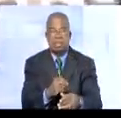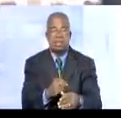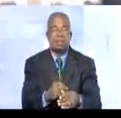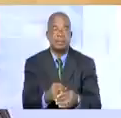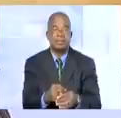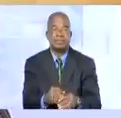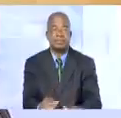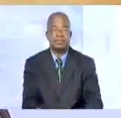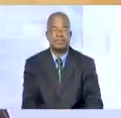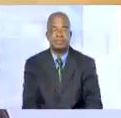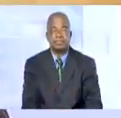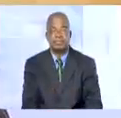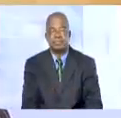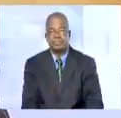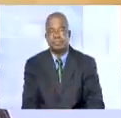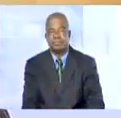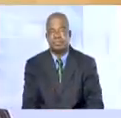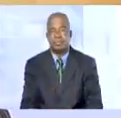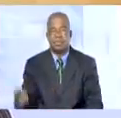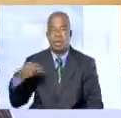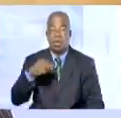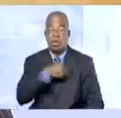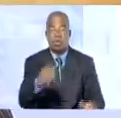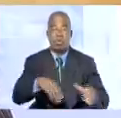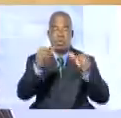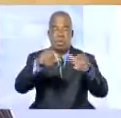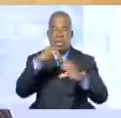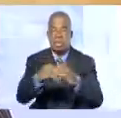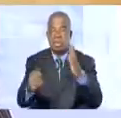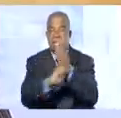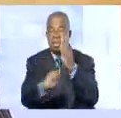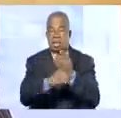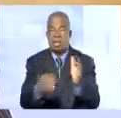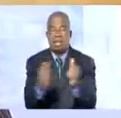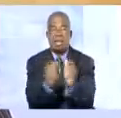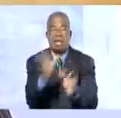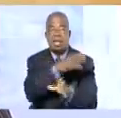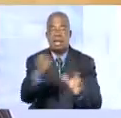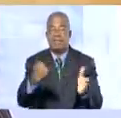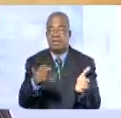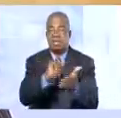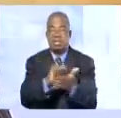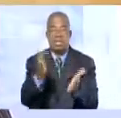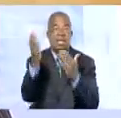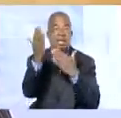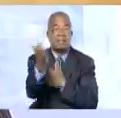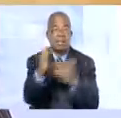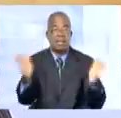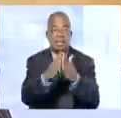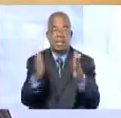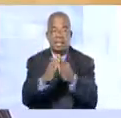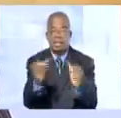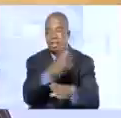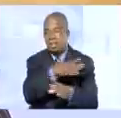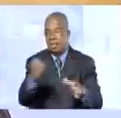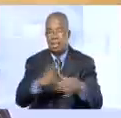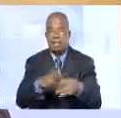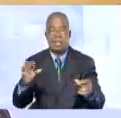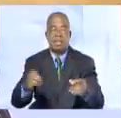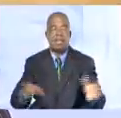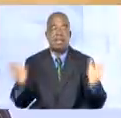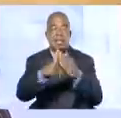venir. Et on reste dans le domaine économique avec l'ouverture ce matin de la session ordinaire du Conseil